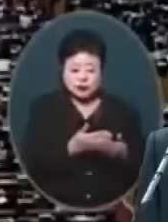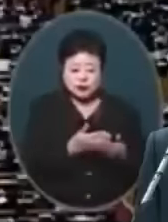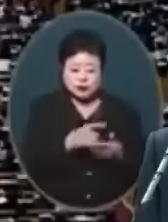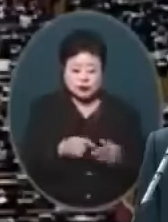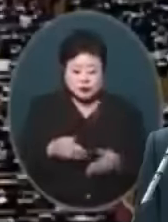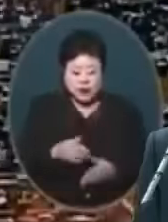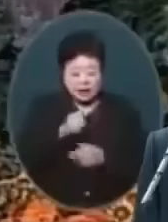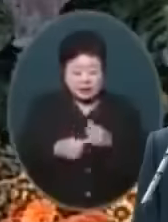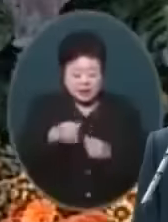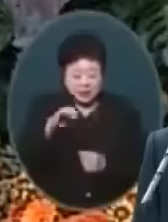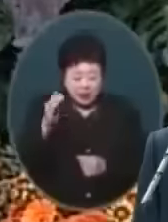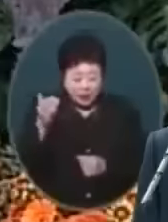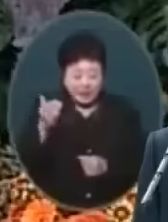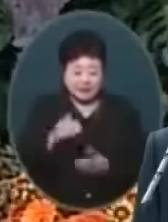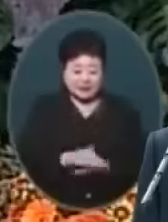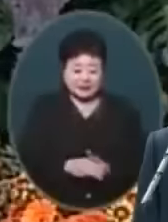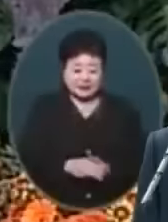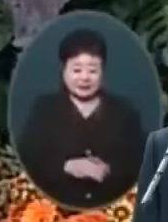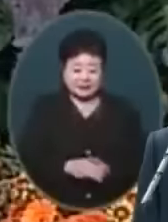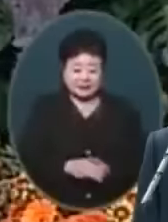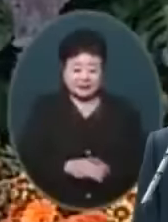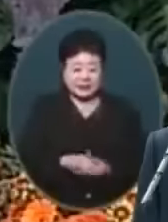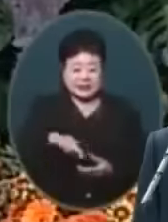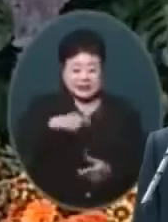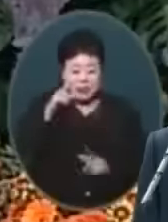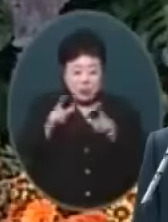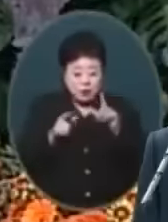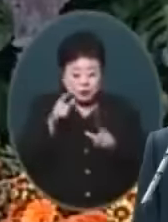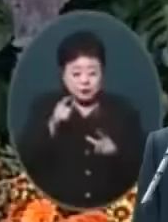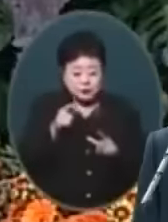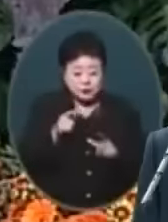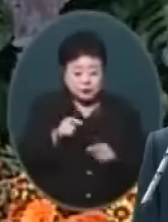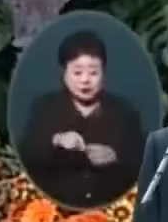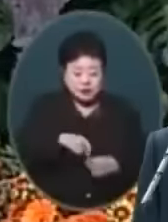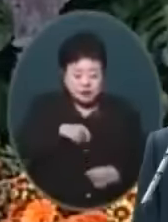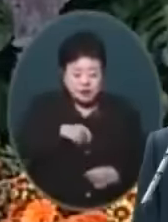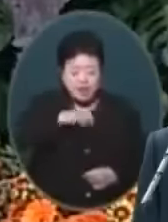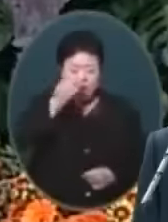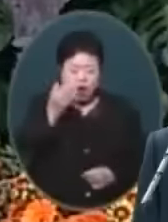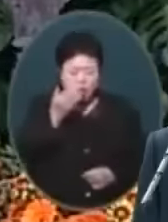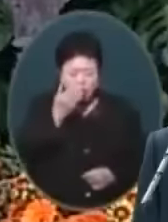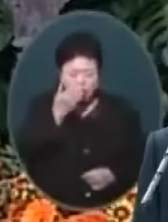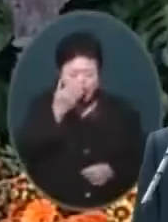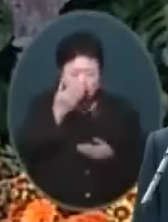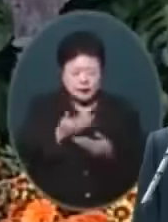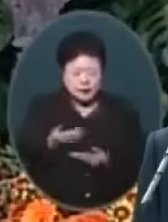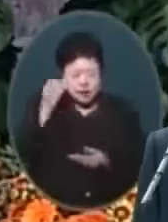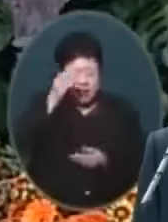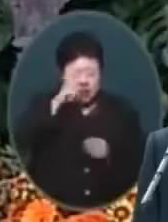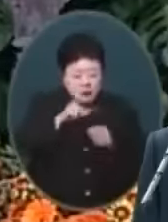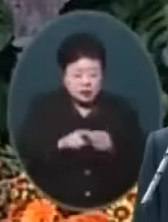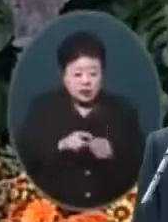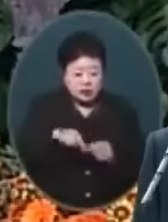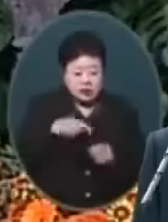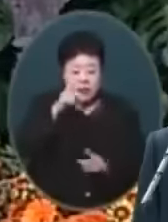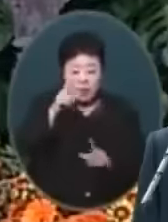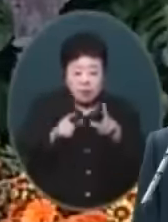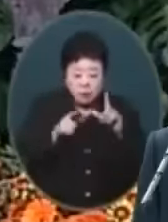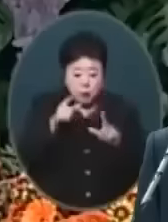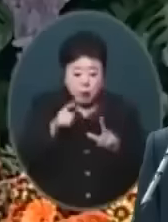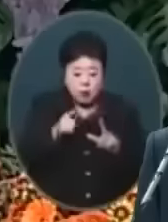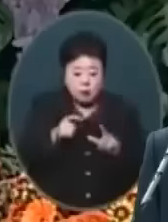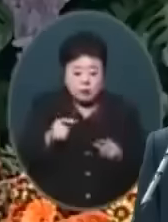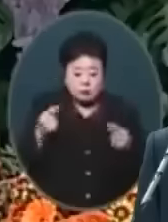중생하여 하나님의 자녀가 되었다는 자화상과 의와 거룩함을 얻은 영적인 자화상을 여러분